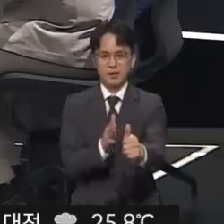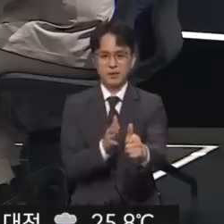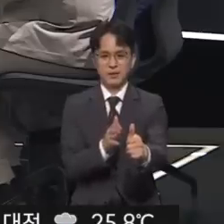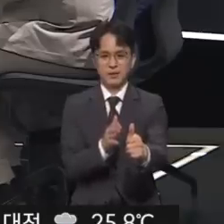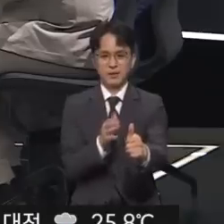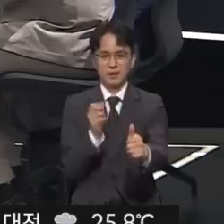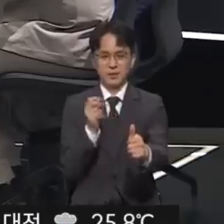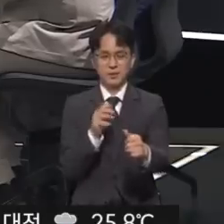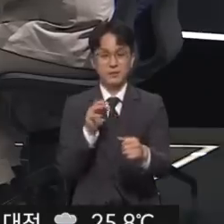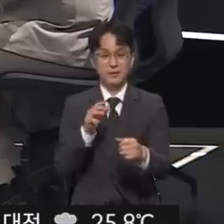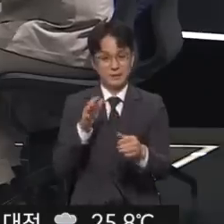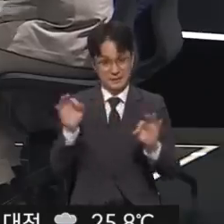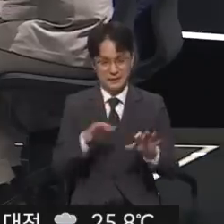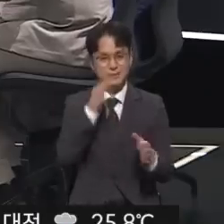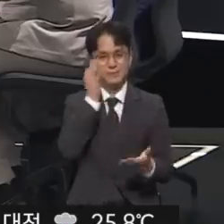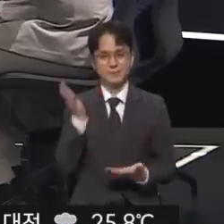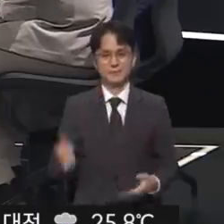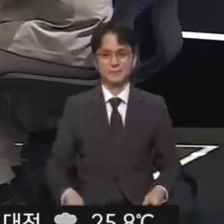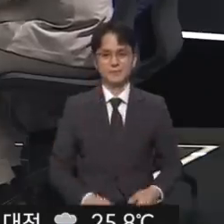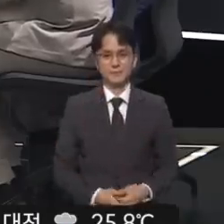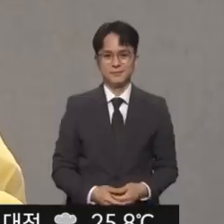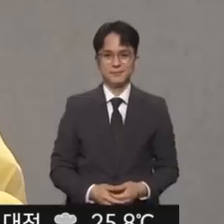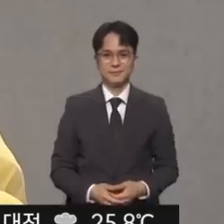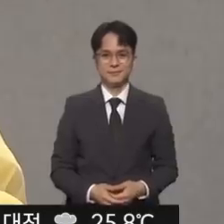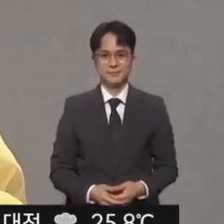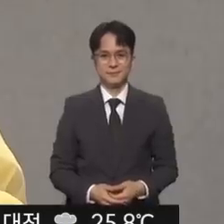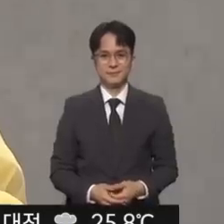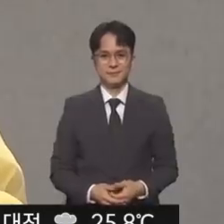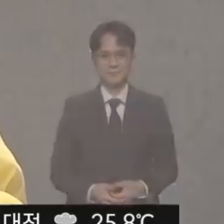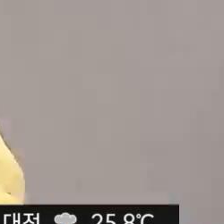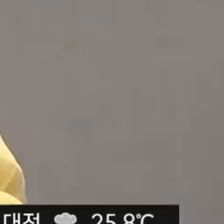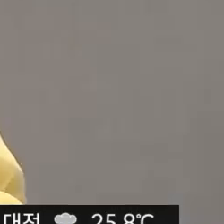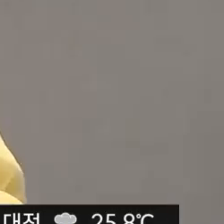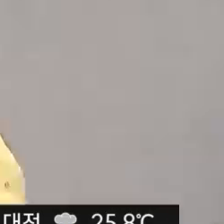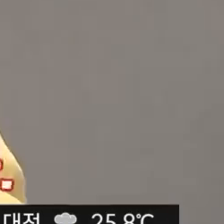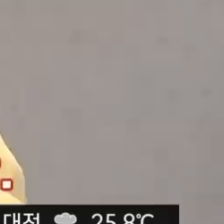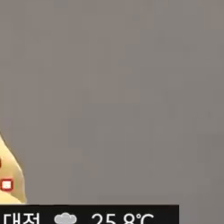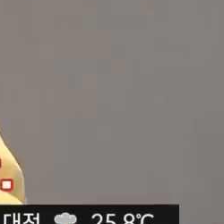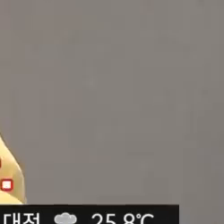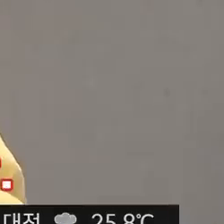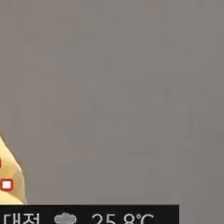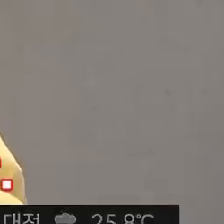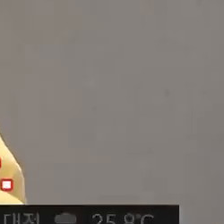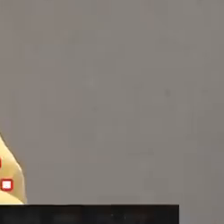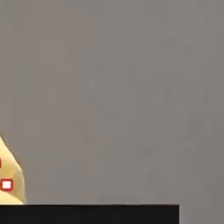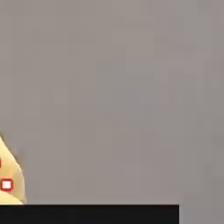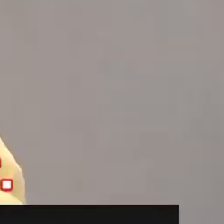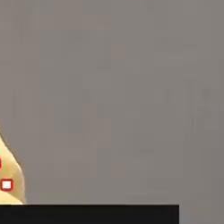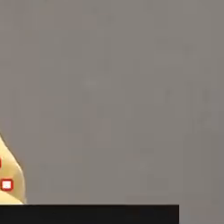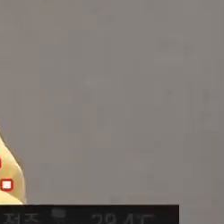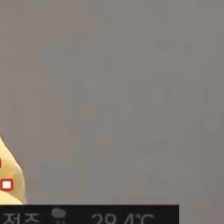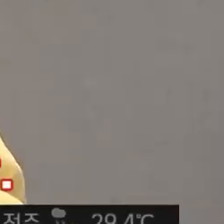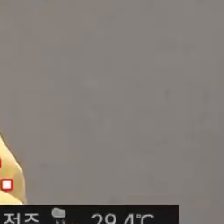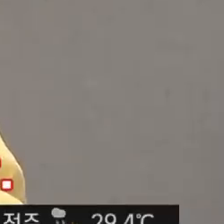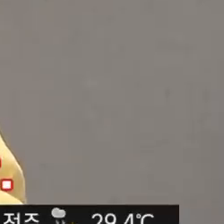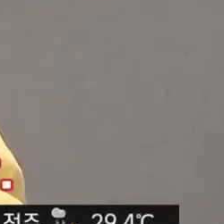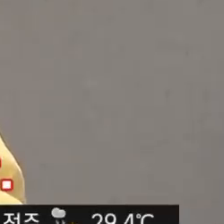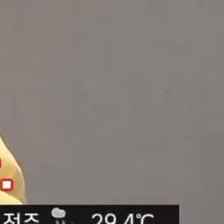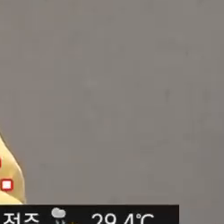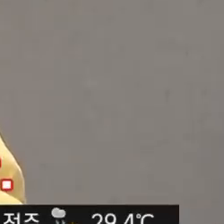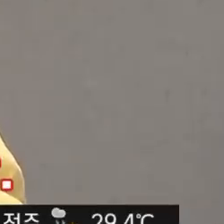줘야 된다 직접 들어보겠습니다 과거 사례에 비춰 서 대응 해서는 안된다고 하는 것을